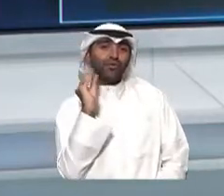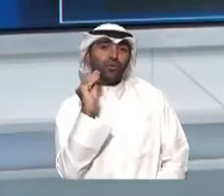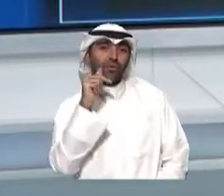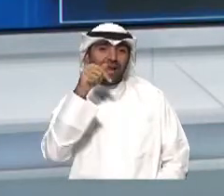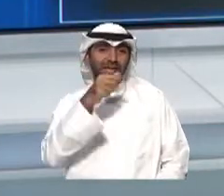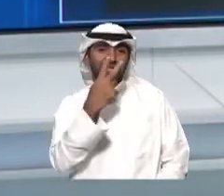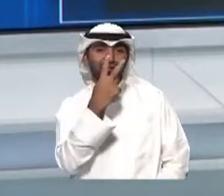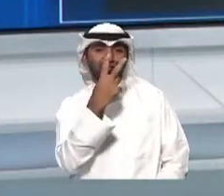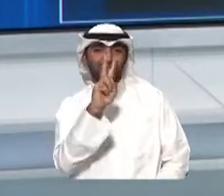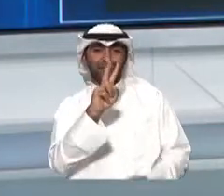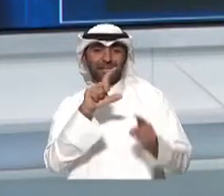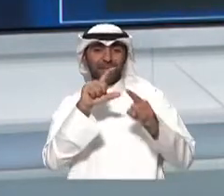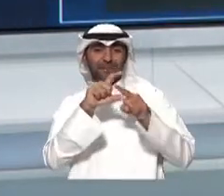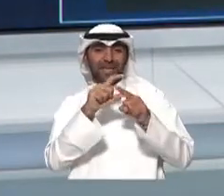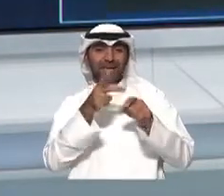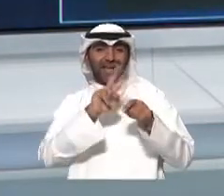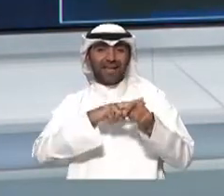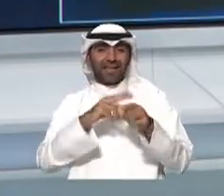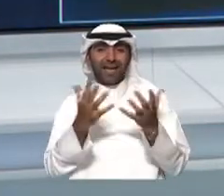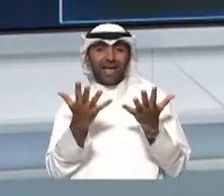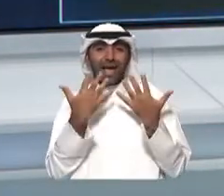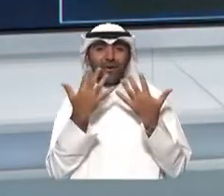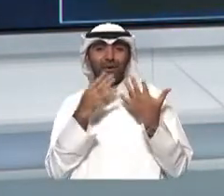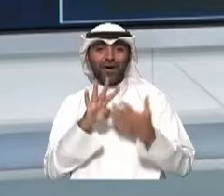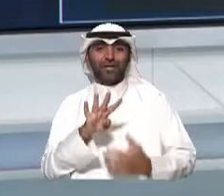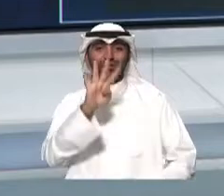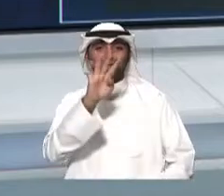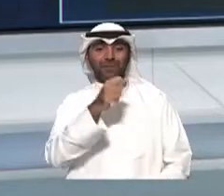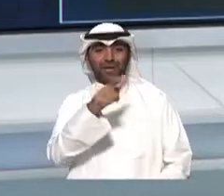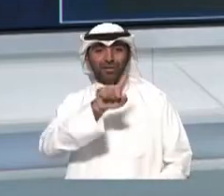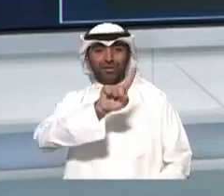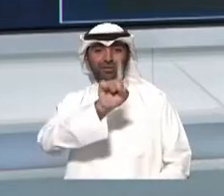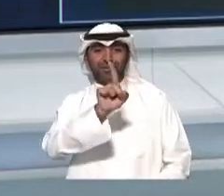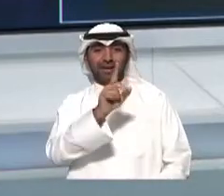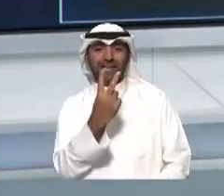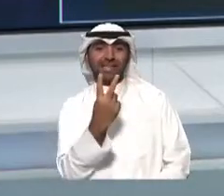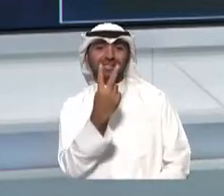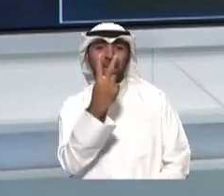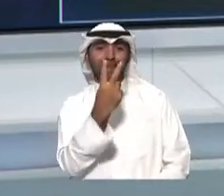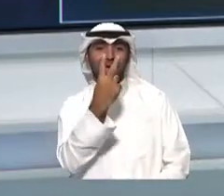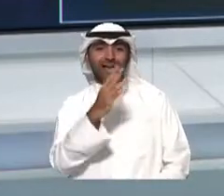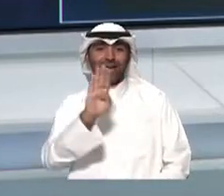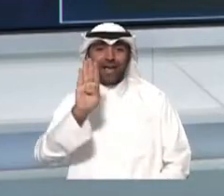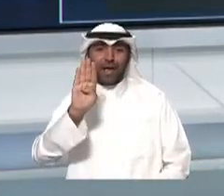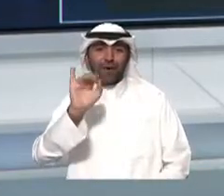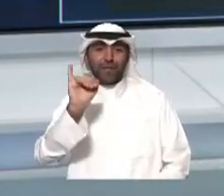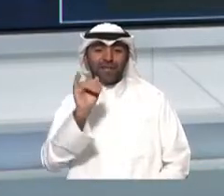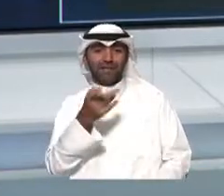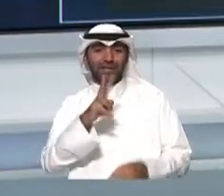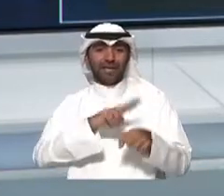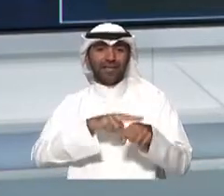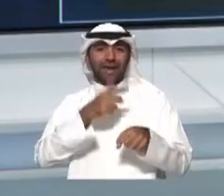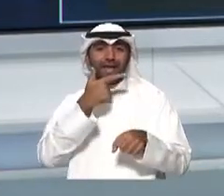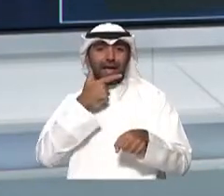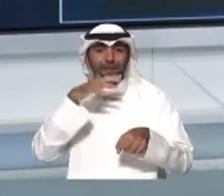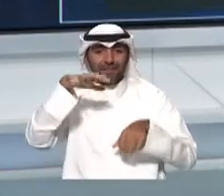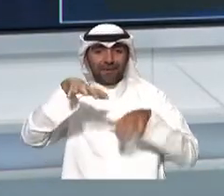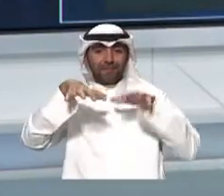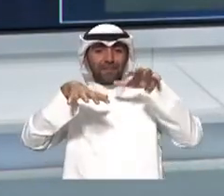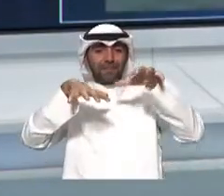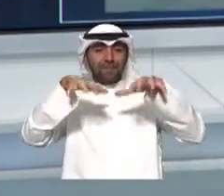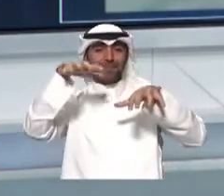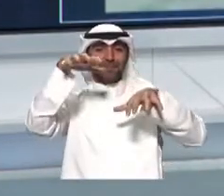متقلبة الاتجاه حاليا على مدينة الكويت سرعتها 7 كيلومتر بالساعة، وسماء خالية من السحب حول 20% رطوبة نسبية، ورؤية أفقية